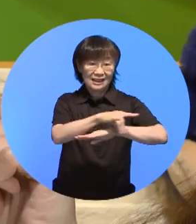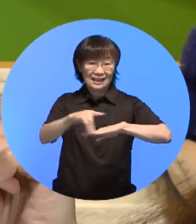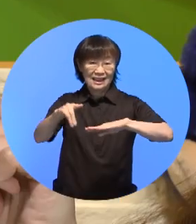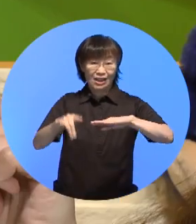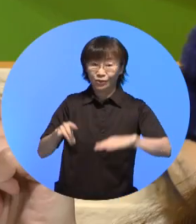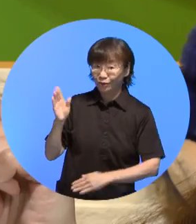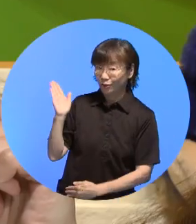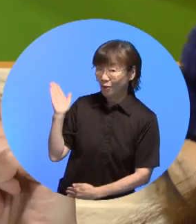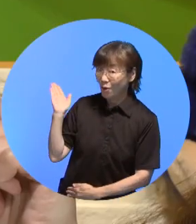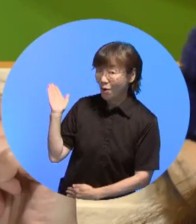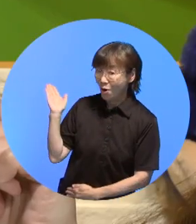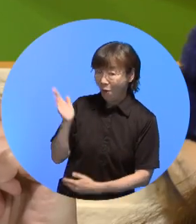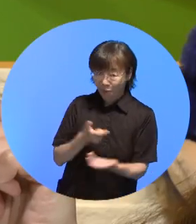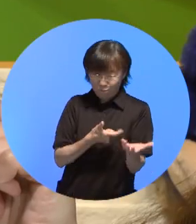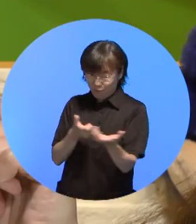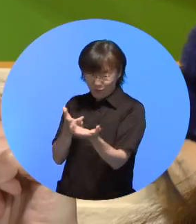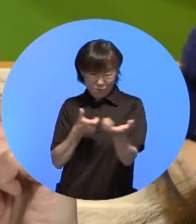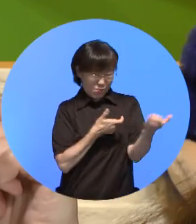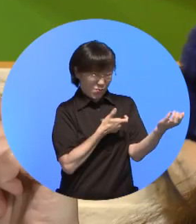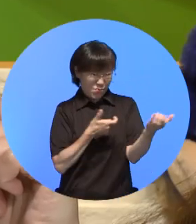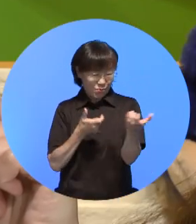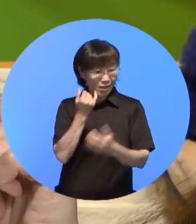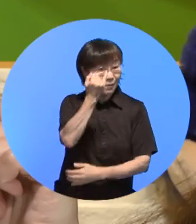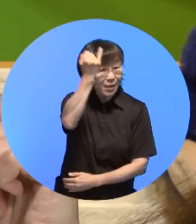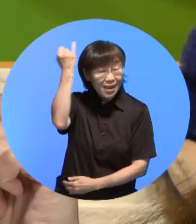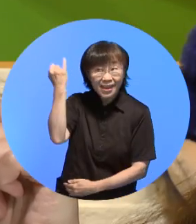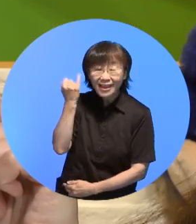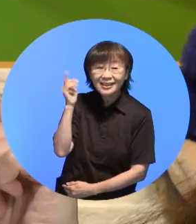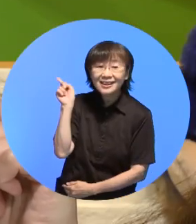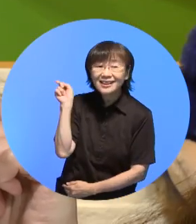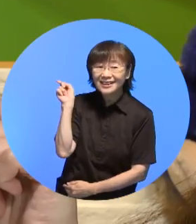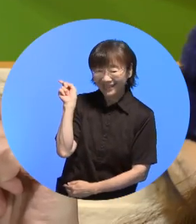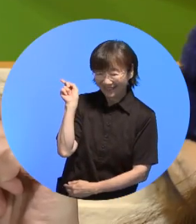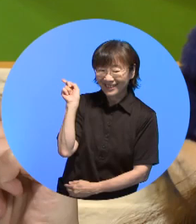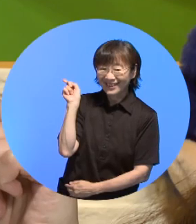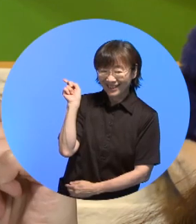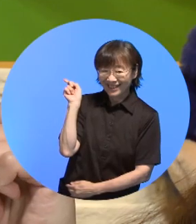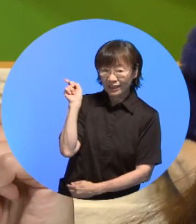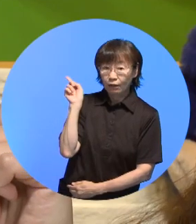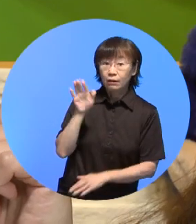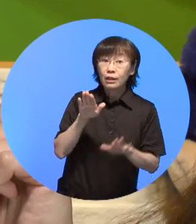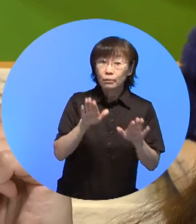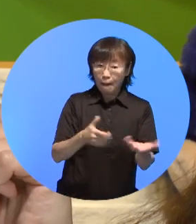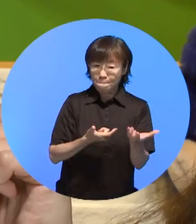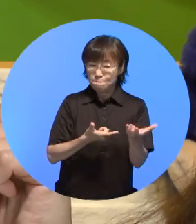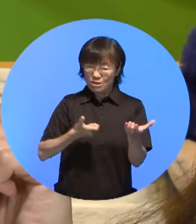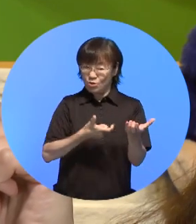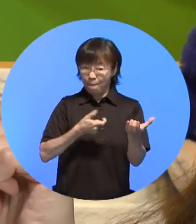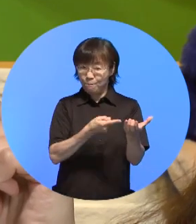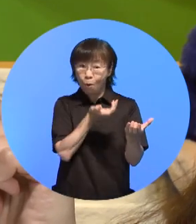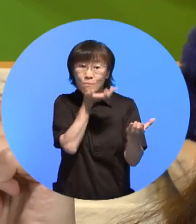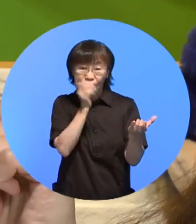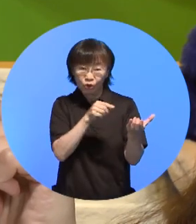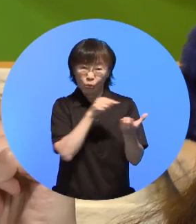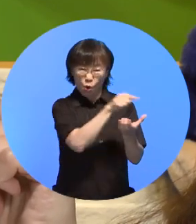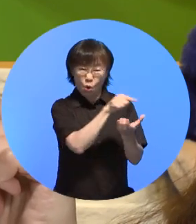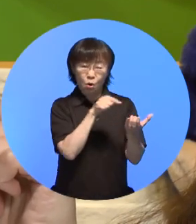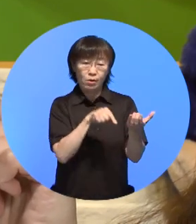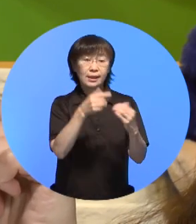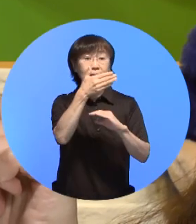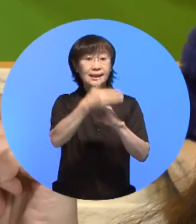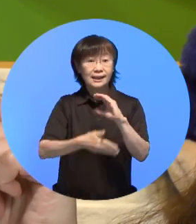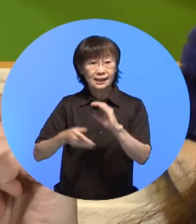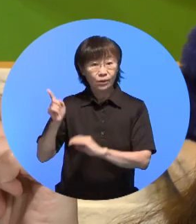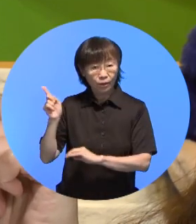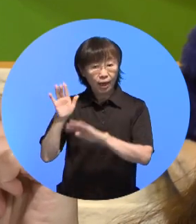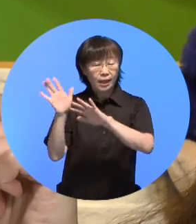スタ祭りの新たな企画スタスプラシュパーティーのイメージショットなんですこれあのスタンとパフォーマーの方がミステプを持ってる